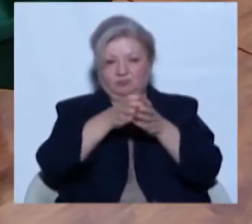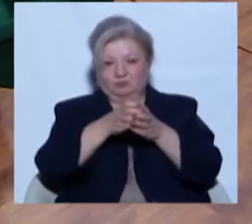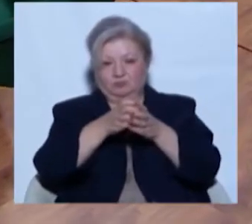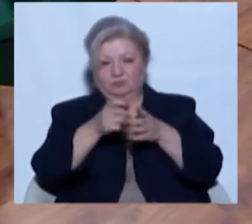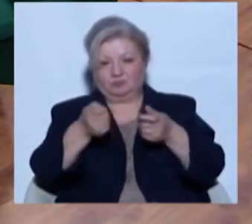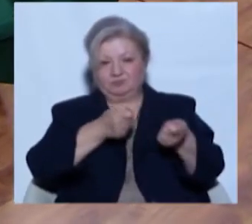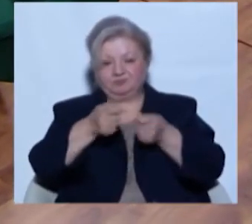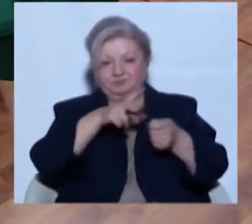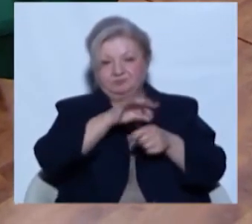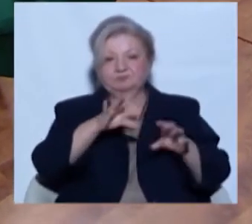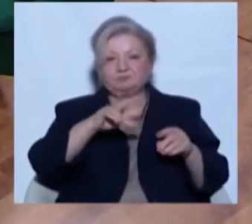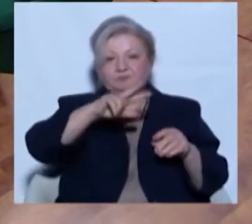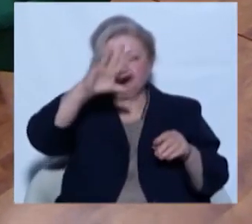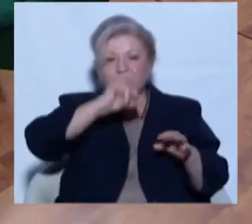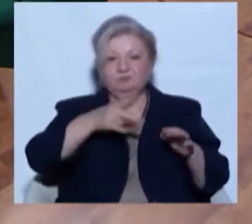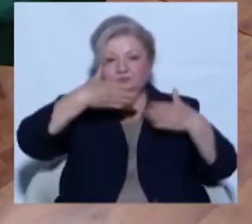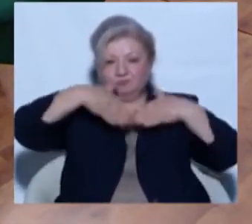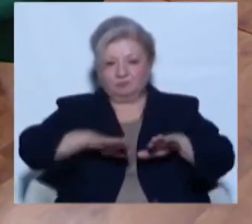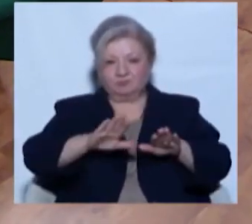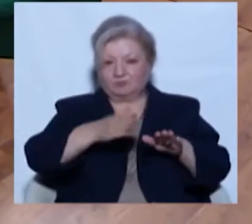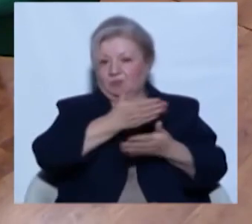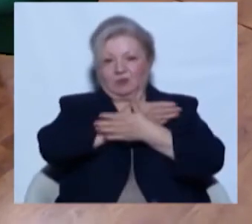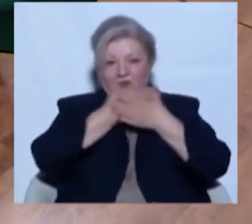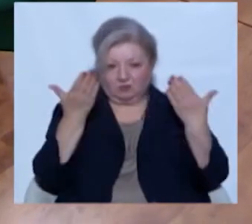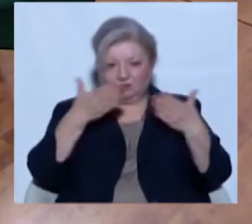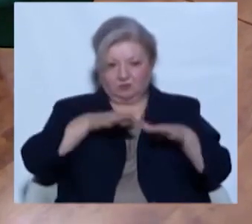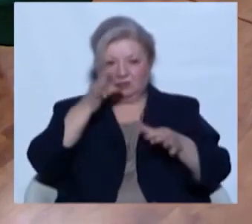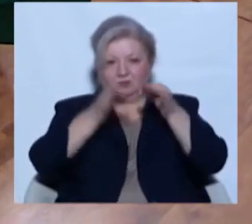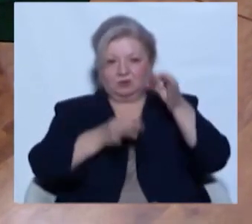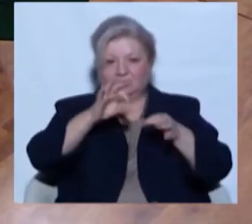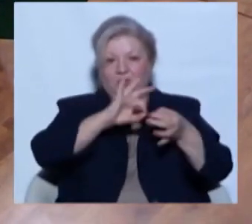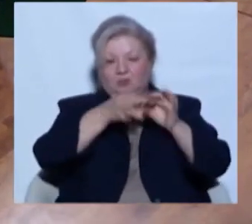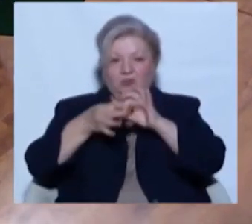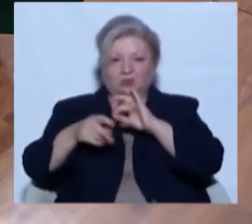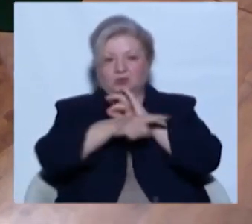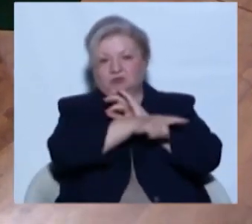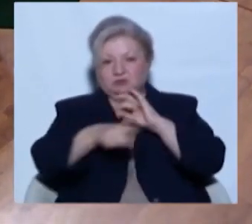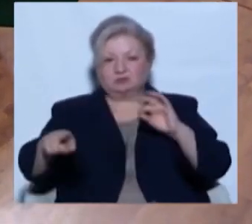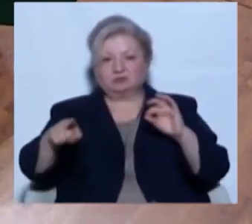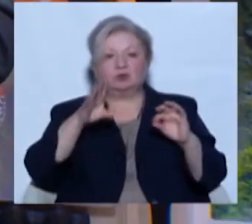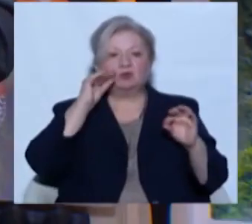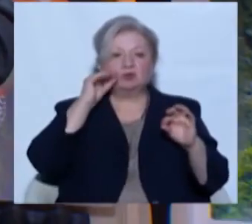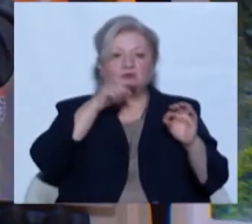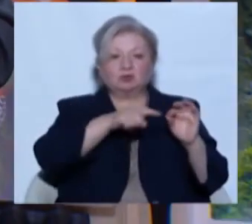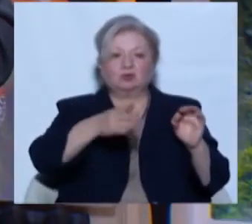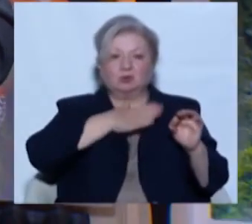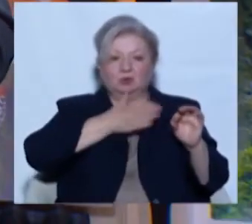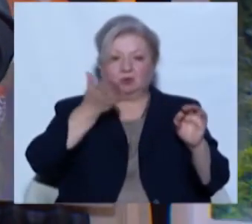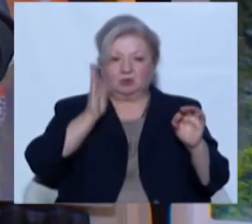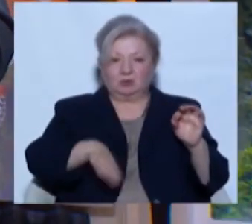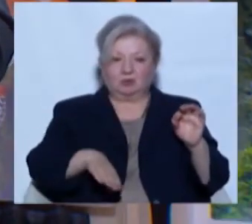თუმცა ჰააგის სასამართლოს გადაწყვეტილება არ გამოუტანია. სასამართლო პროცესის მიმდინარეობის დროს